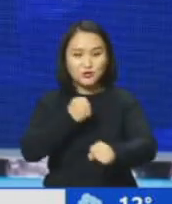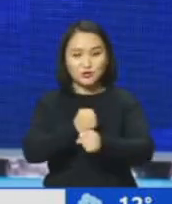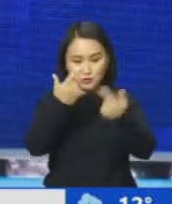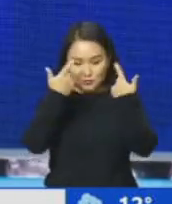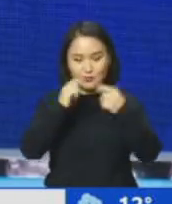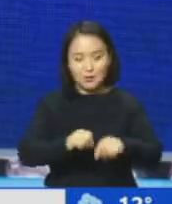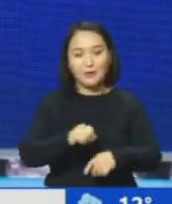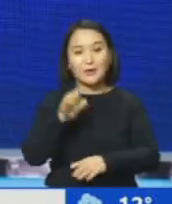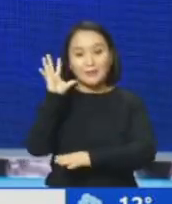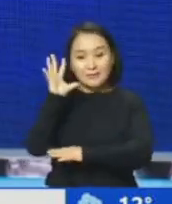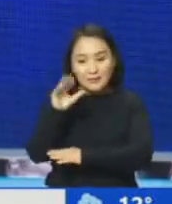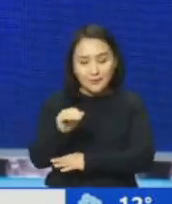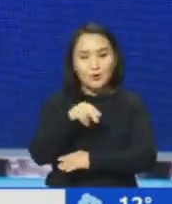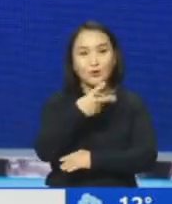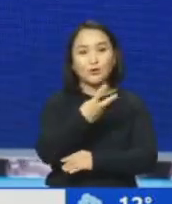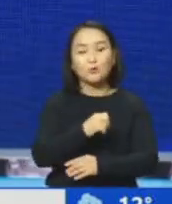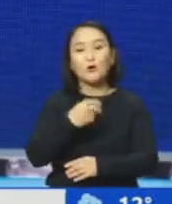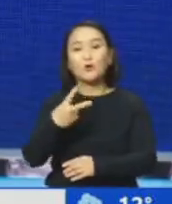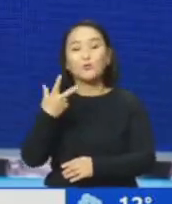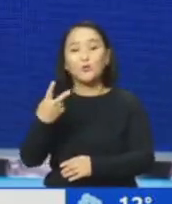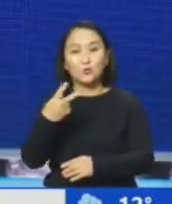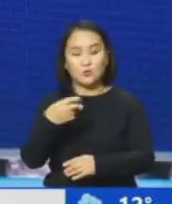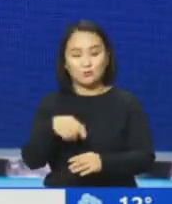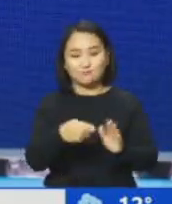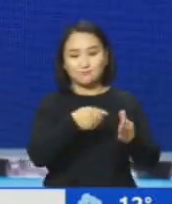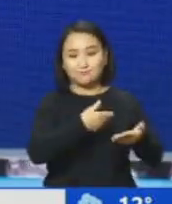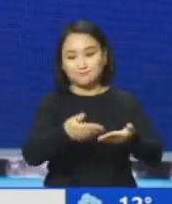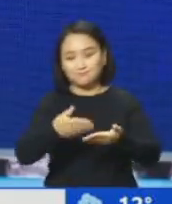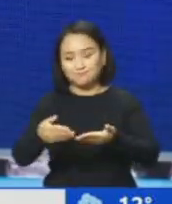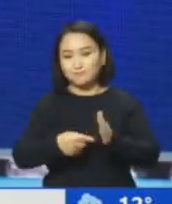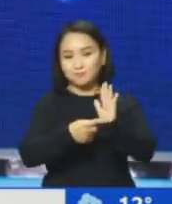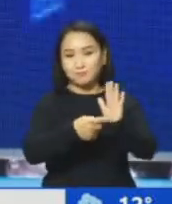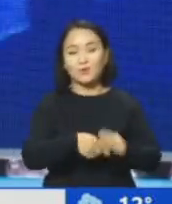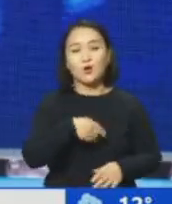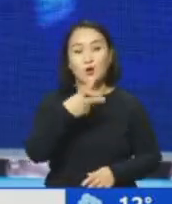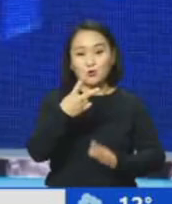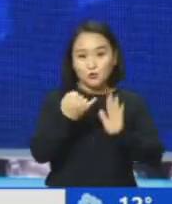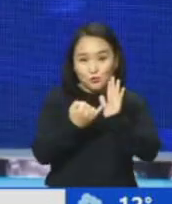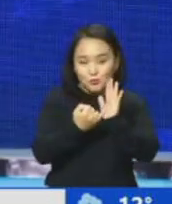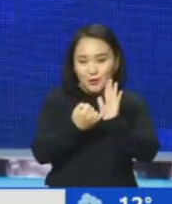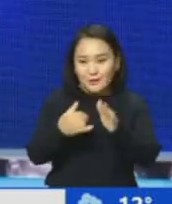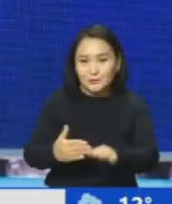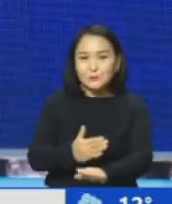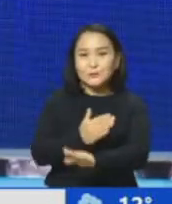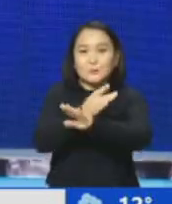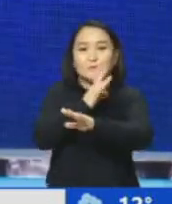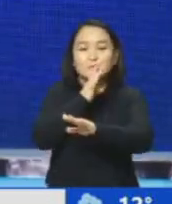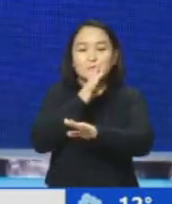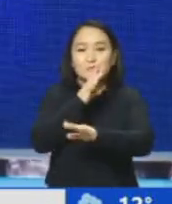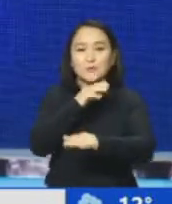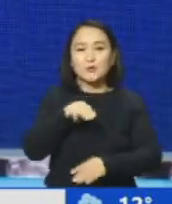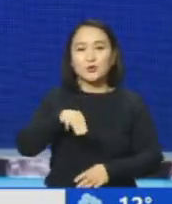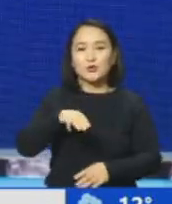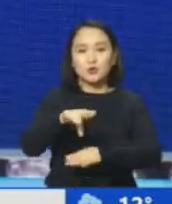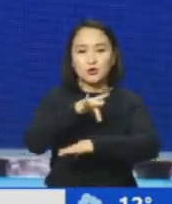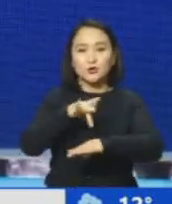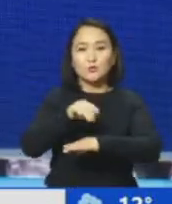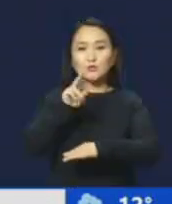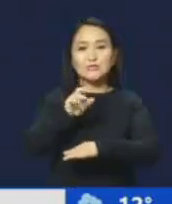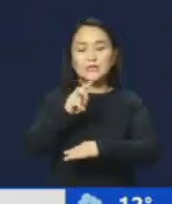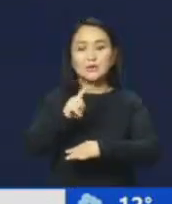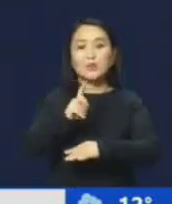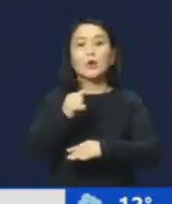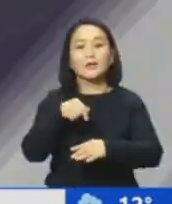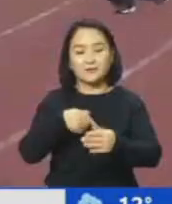үндэсний үйлдвэрлэл 2023 үзэсгэлэн худалдаа энэ сарын 26-ны өдрийг хүртэл төвцэн гэлэх хүрээлэнд зохион байгуулагдана.